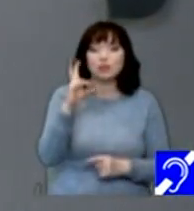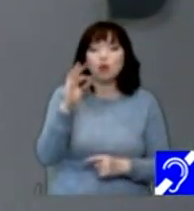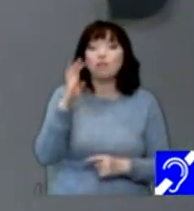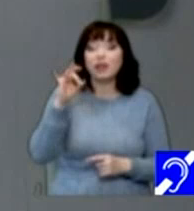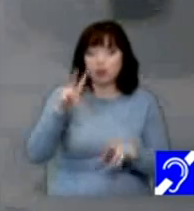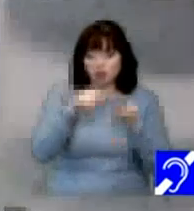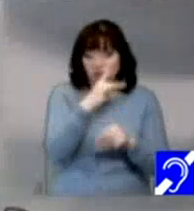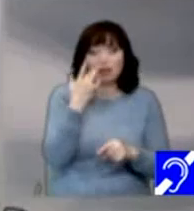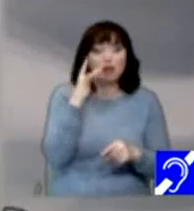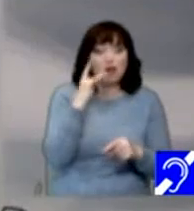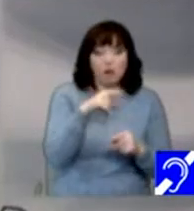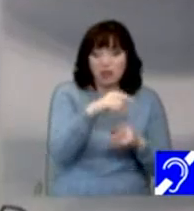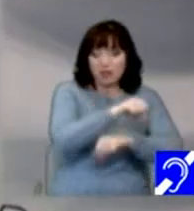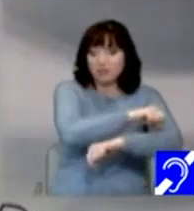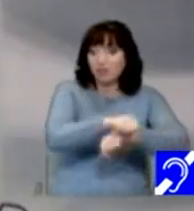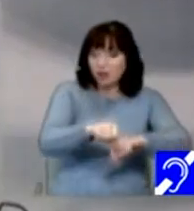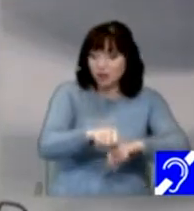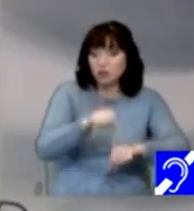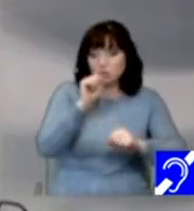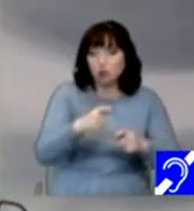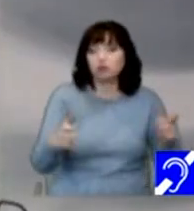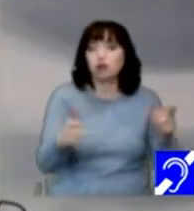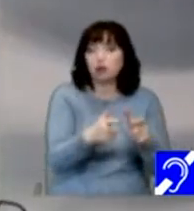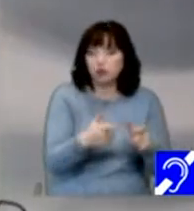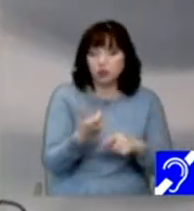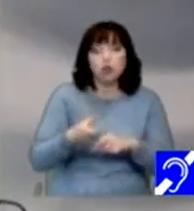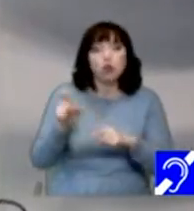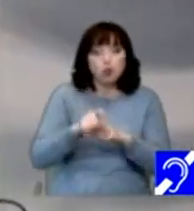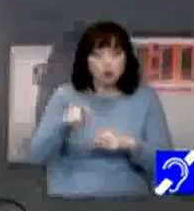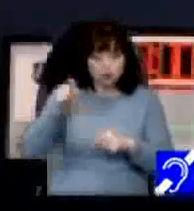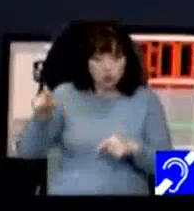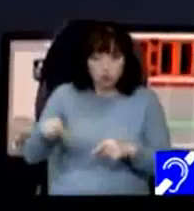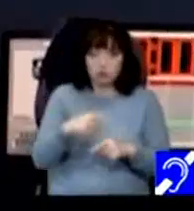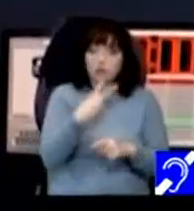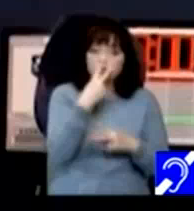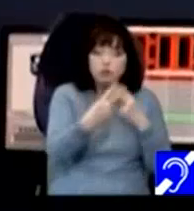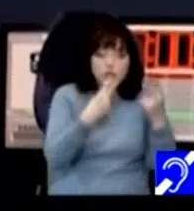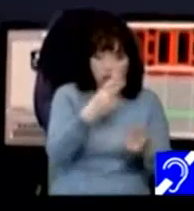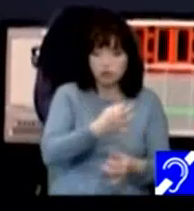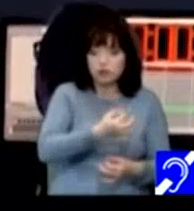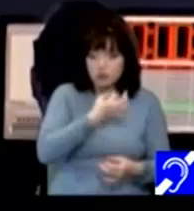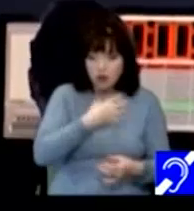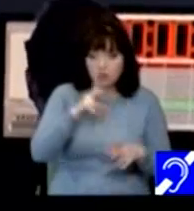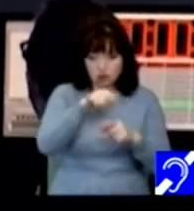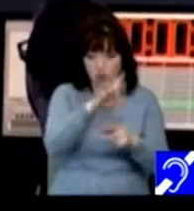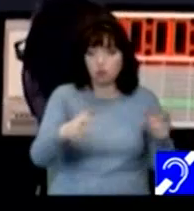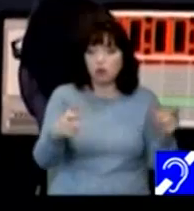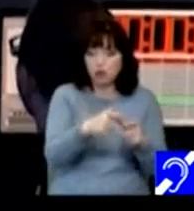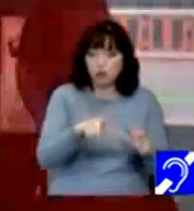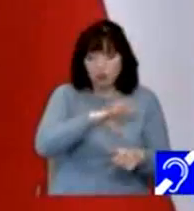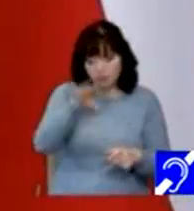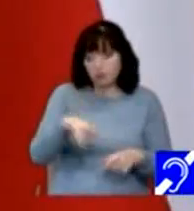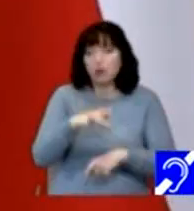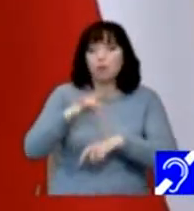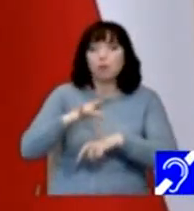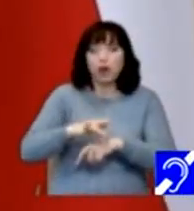de știri al rețelei este unul din cele mai urmărite în Polonia și foarte critic la adresa puterii. Și oficialii de la Washington s-au declarat îngrijorați și au cerut